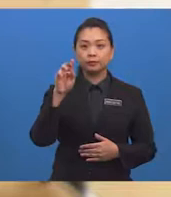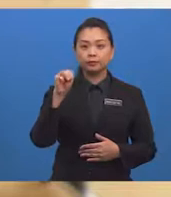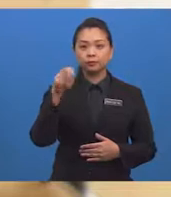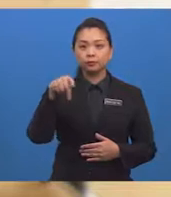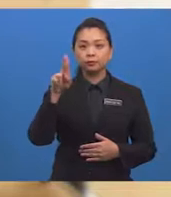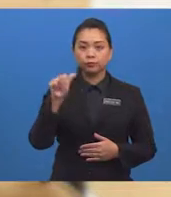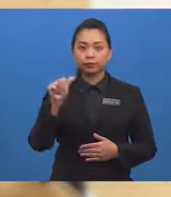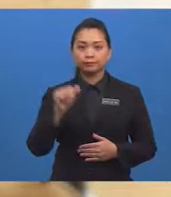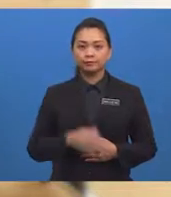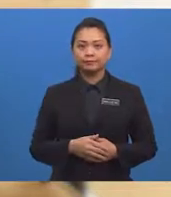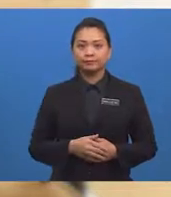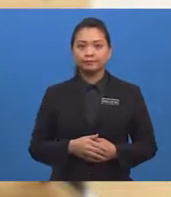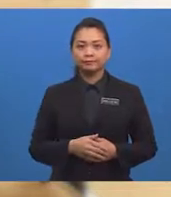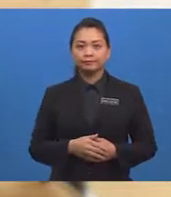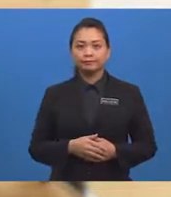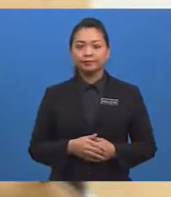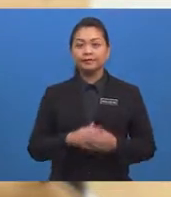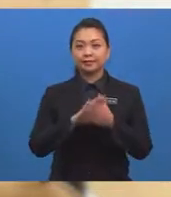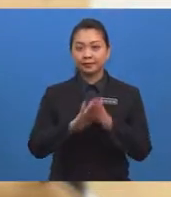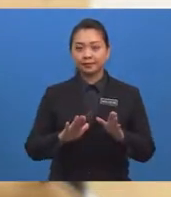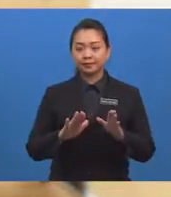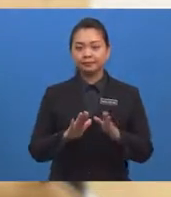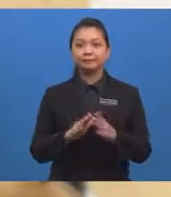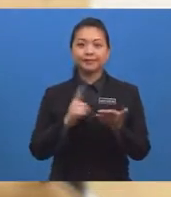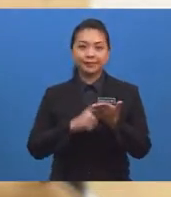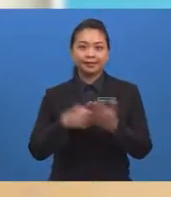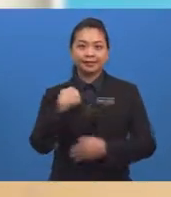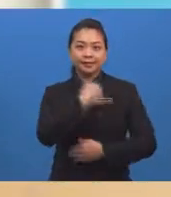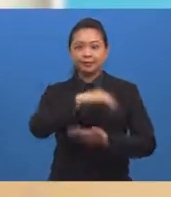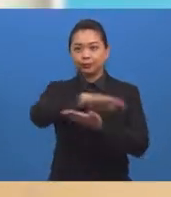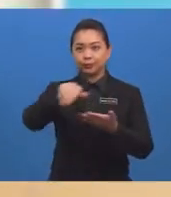pembuka bicara. Selamat bersiaran kepada kita semua.